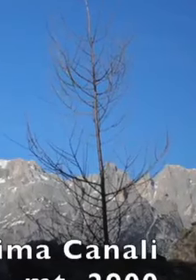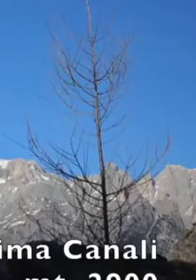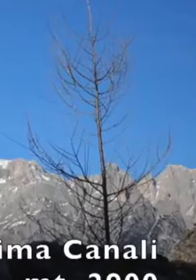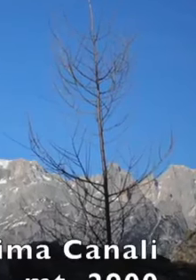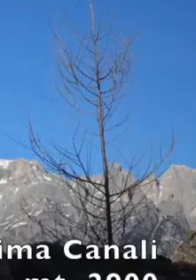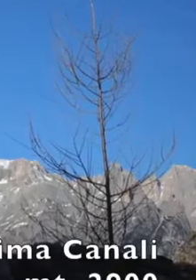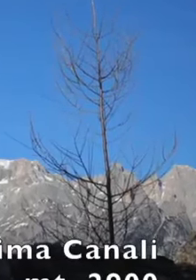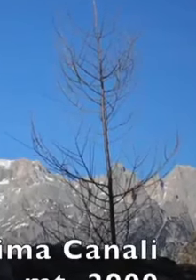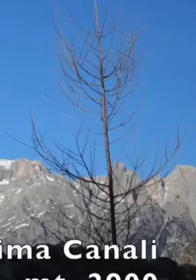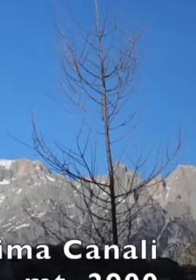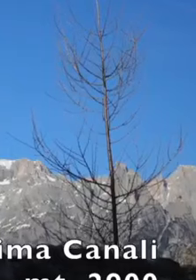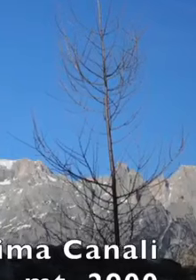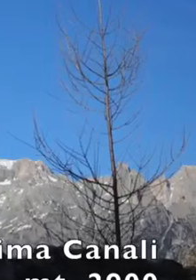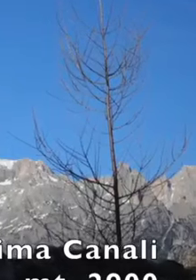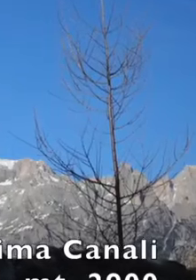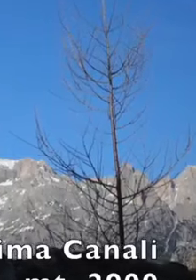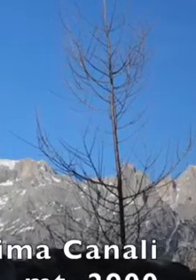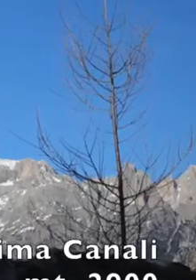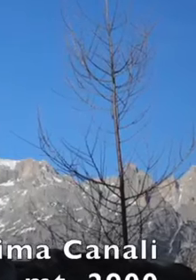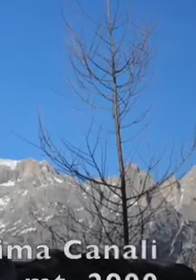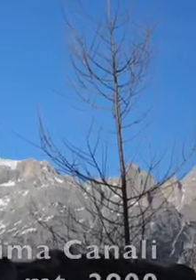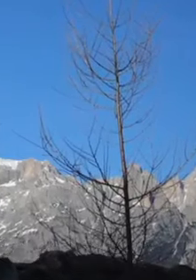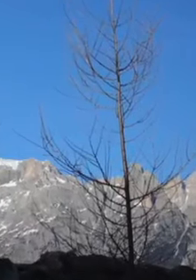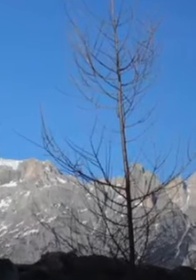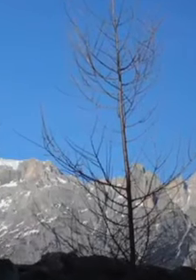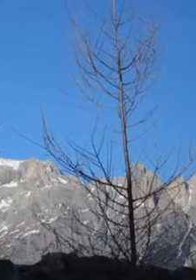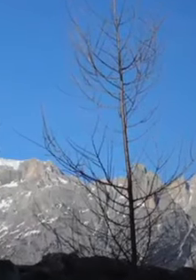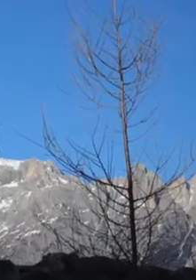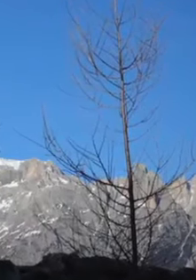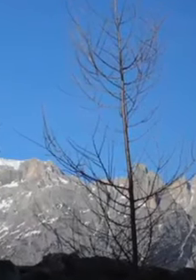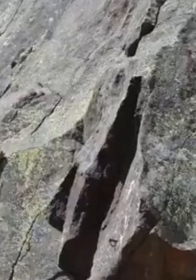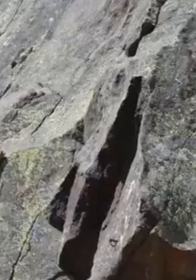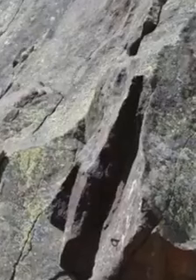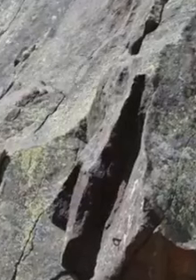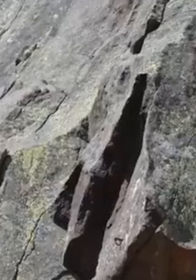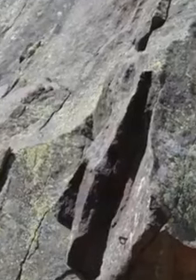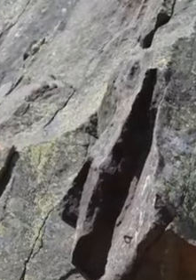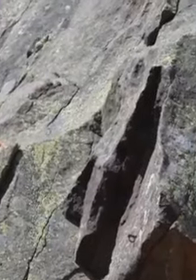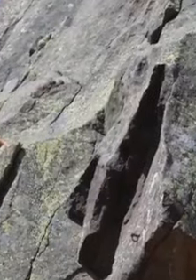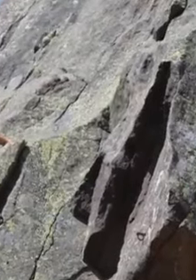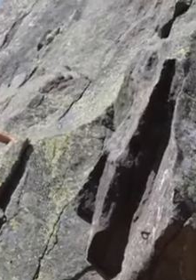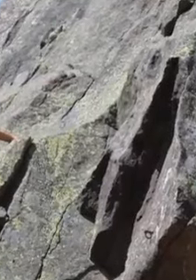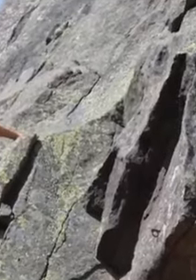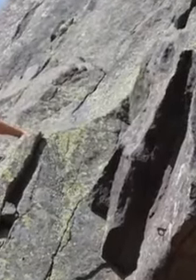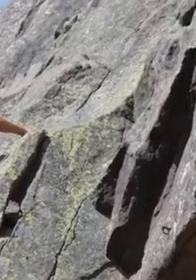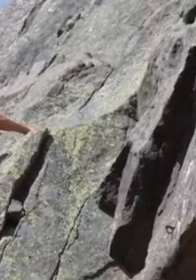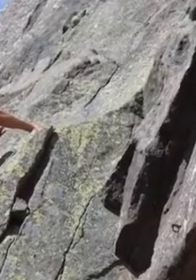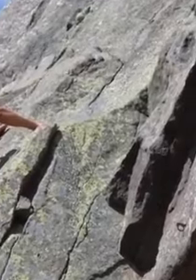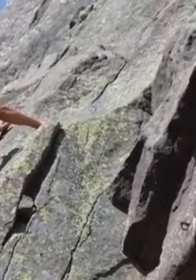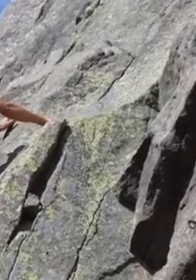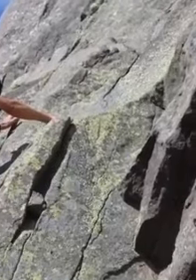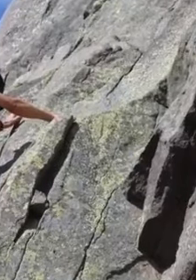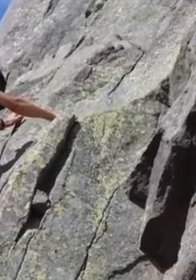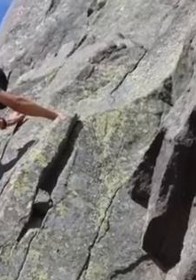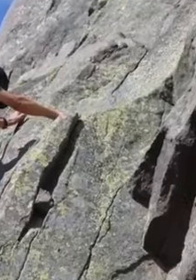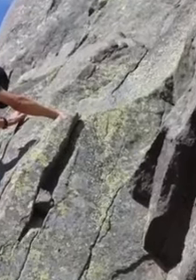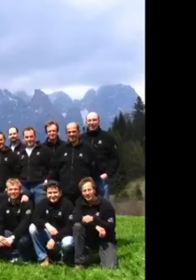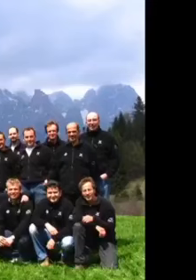è vero dominio a scendere ho mosso